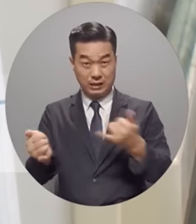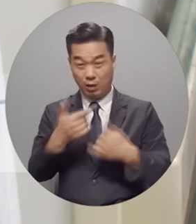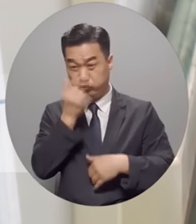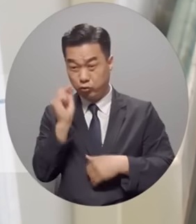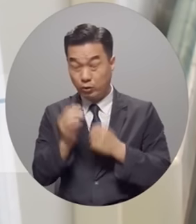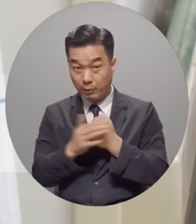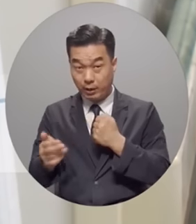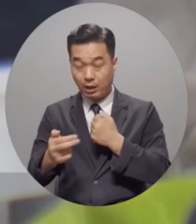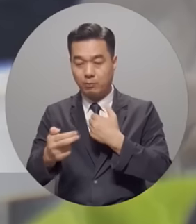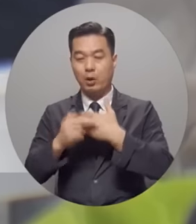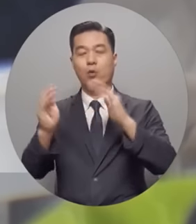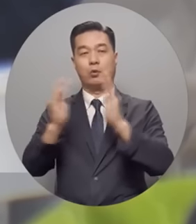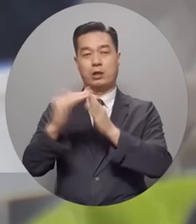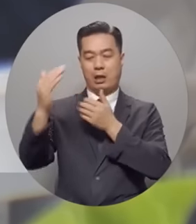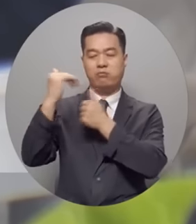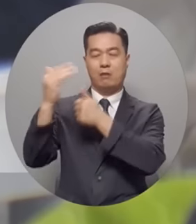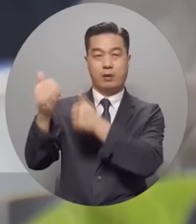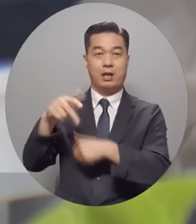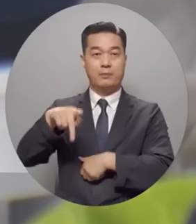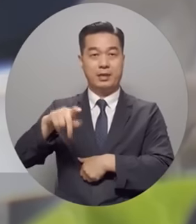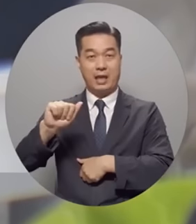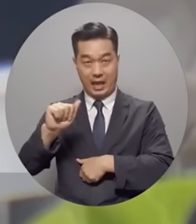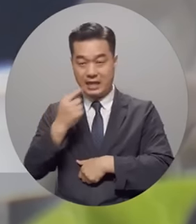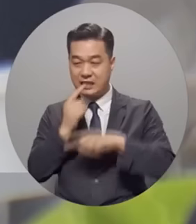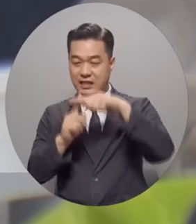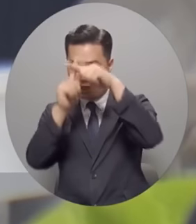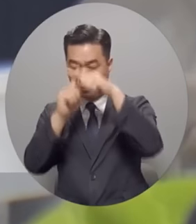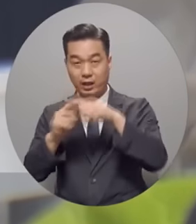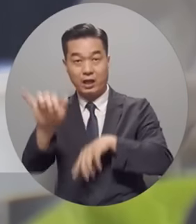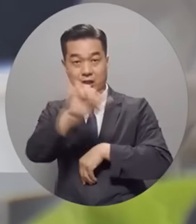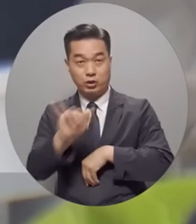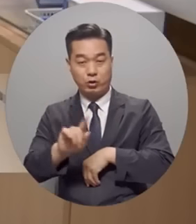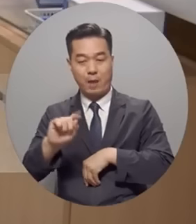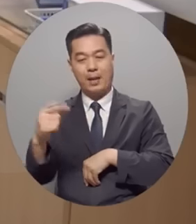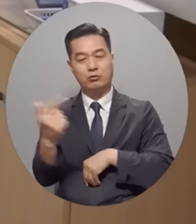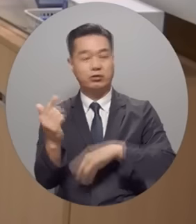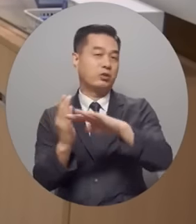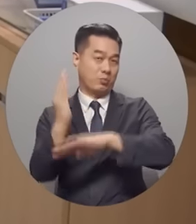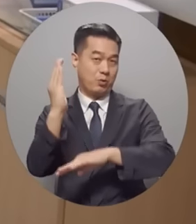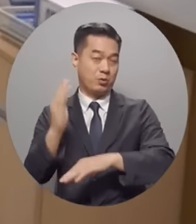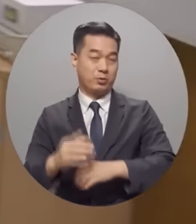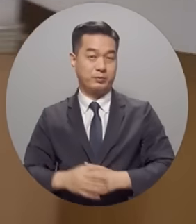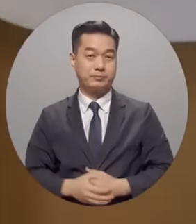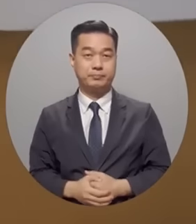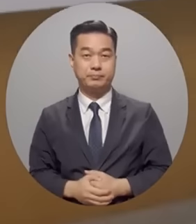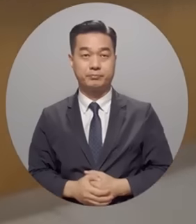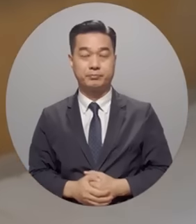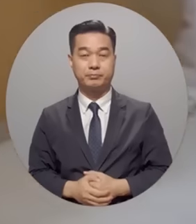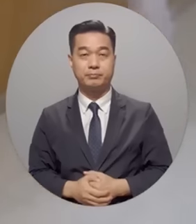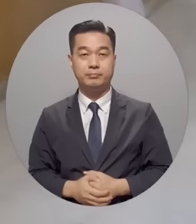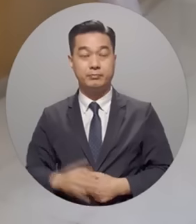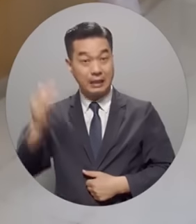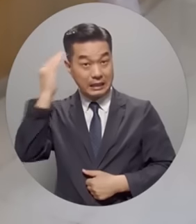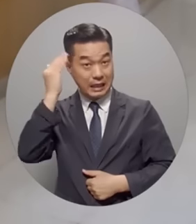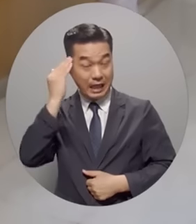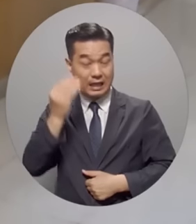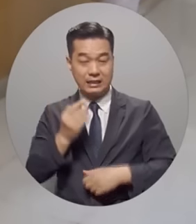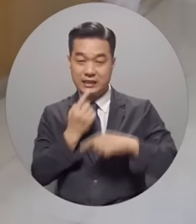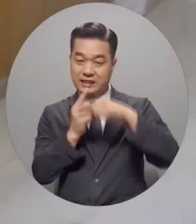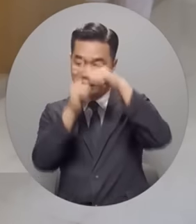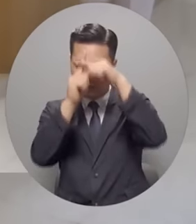병원에서 차출된 PA 간호사는 전국에 1만 6천 명이 넘는 것으로 추산됩니다. 대한간호협회는 성명을